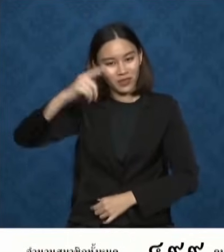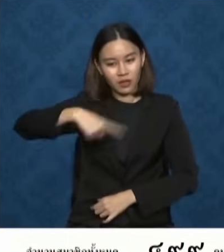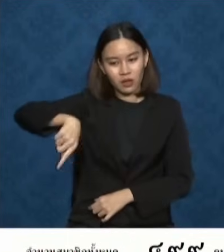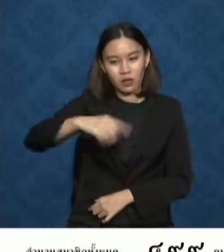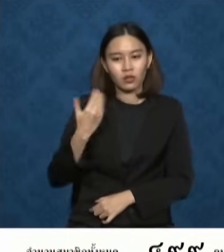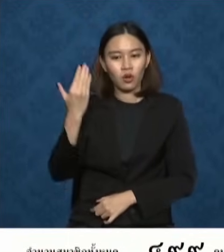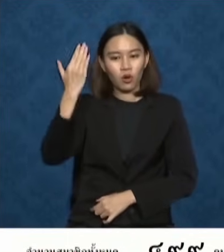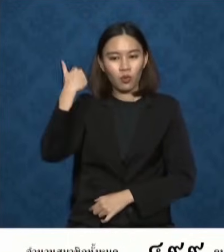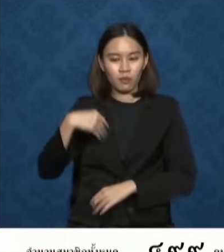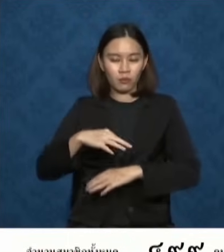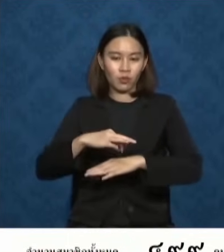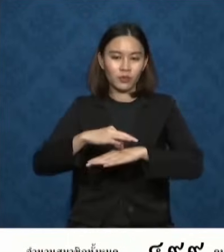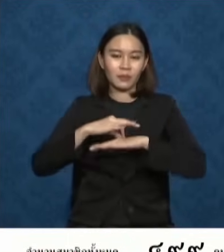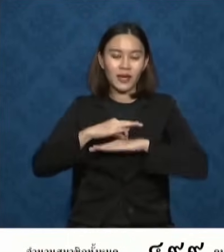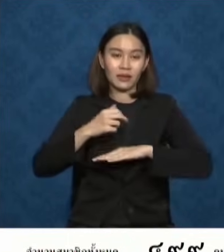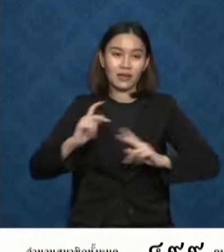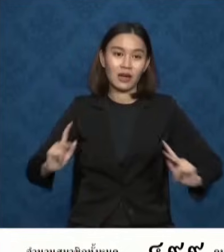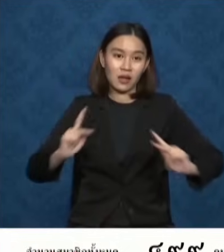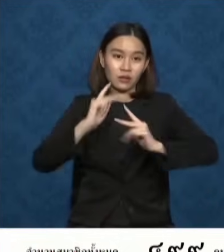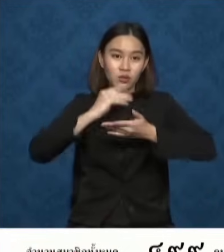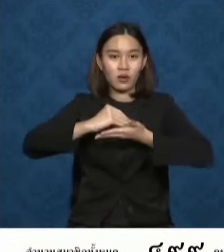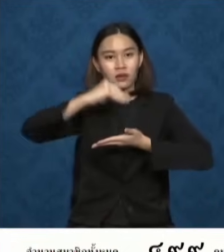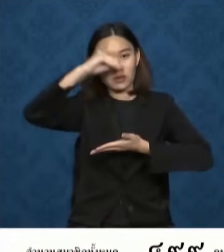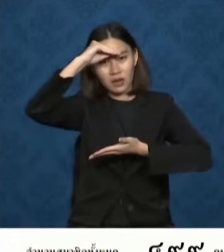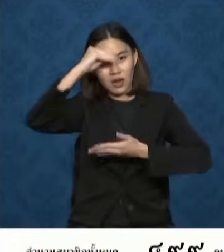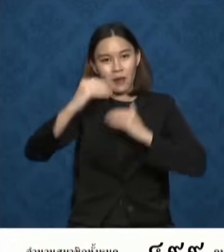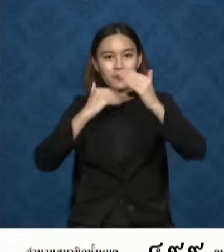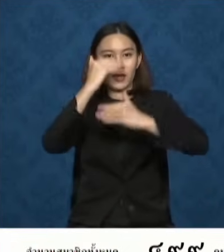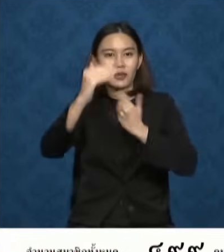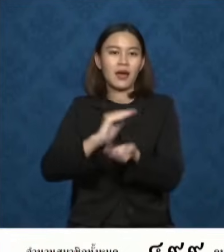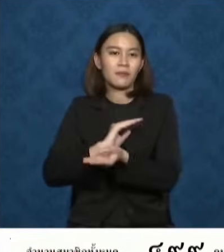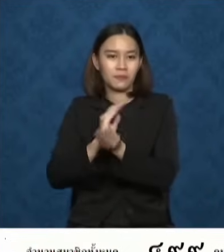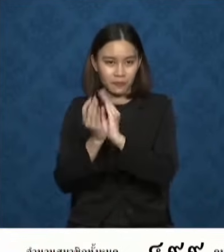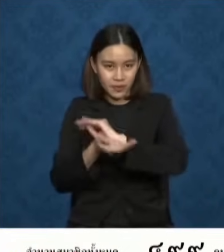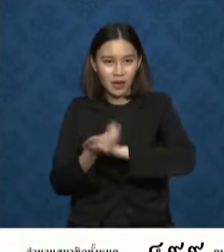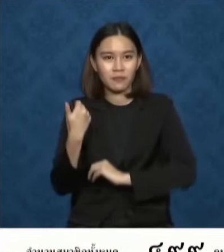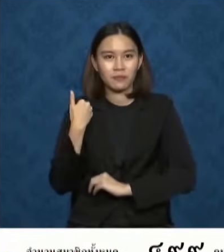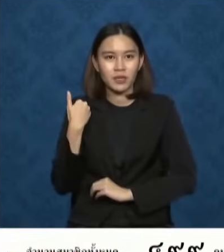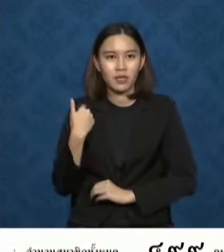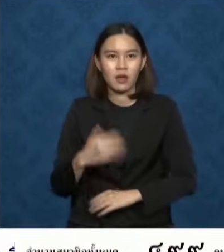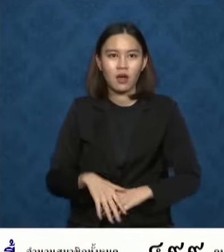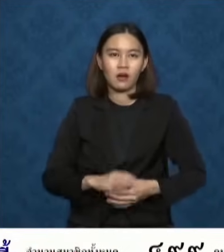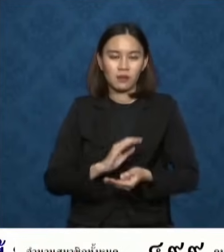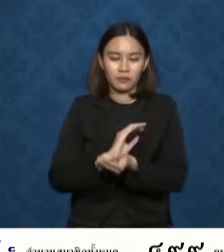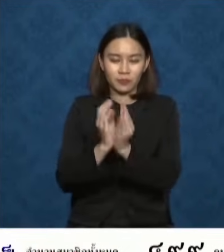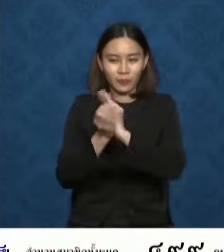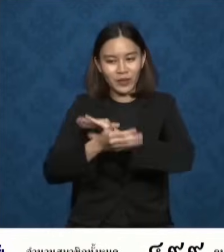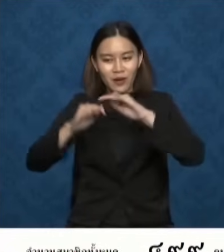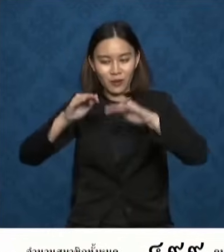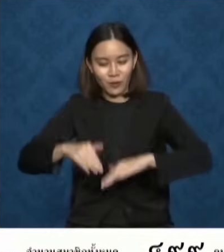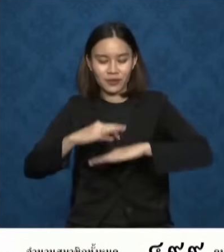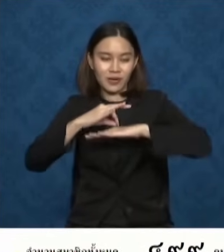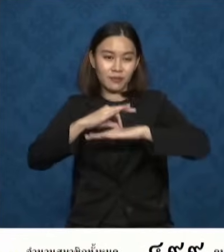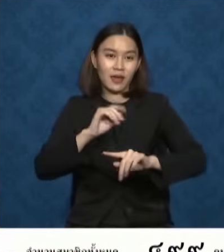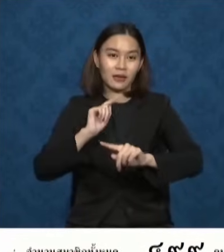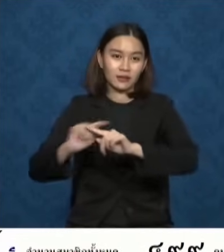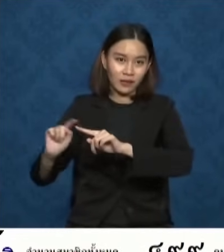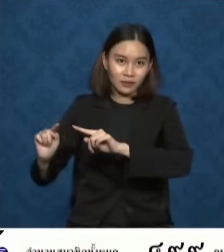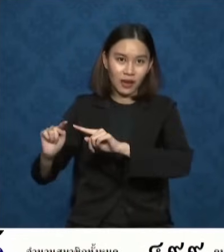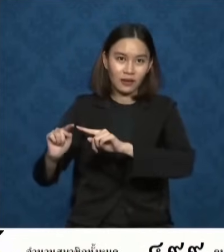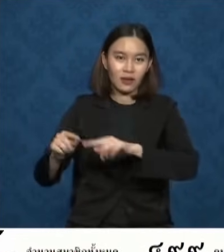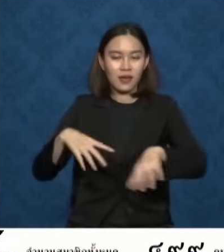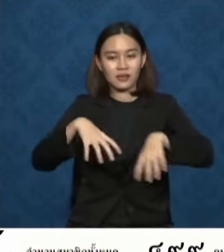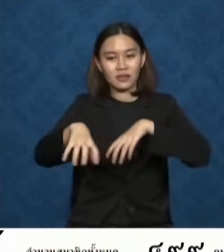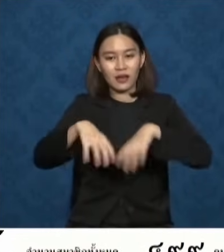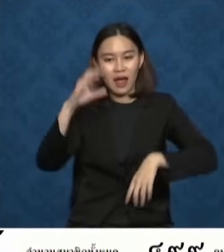มเคยอยู่กระทรวงสาธารณสุขเคยปฏิรูปการศึกษาท่านครับจะปรับยศลดตำแหน่งแต่ละตำแหน่งเนี่ยจับให้เขา